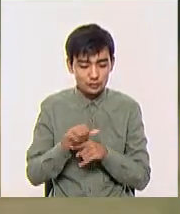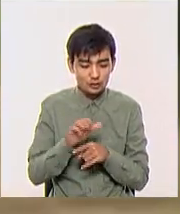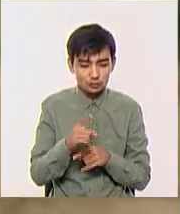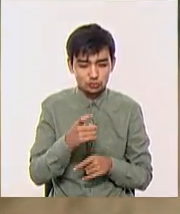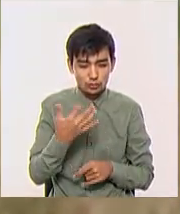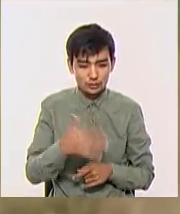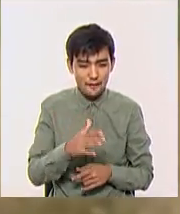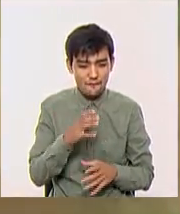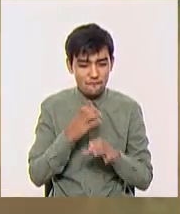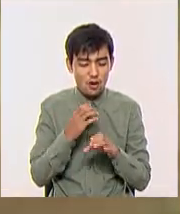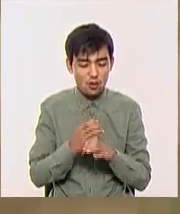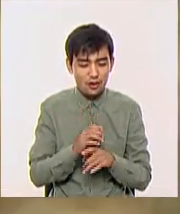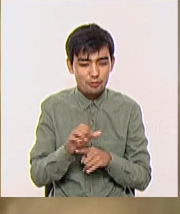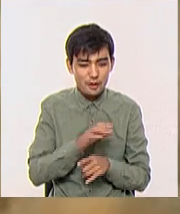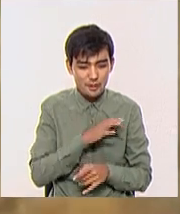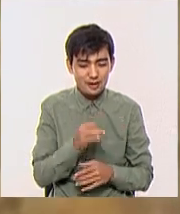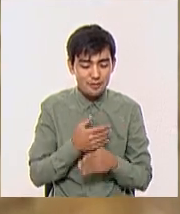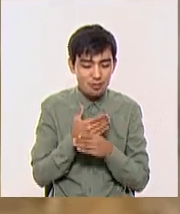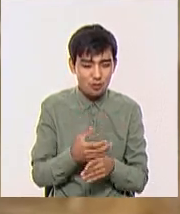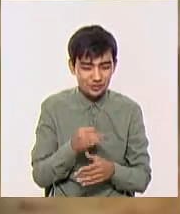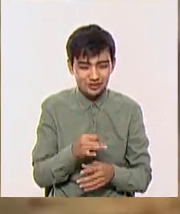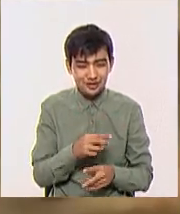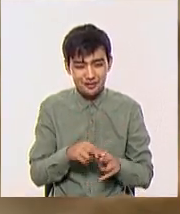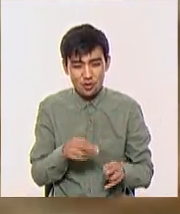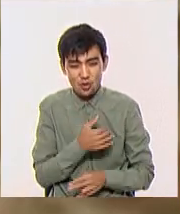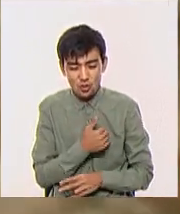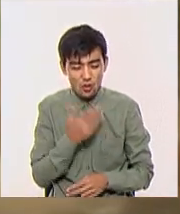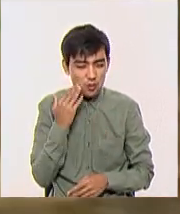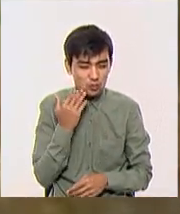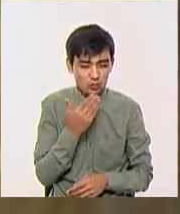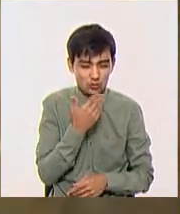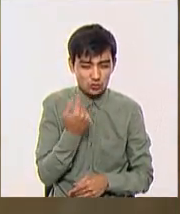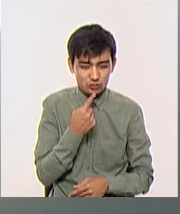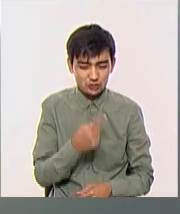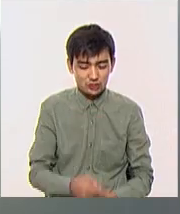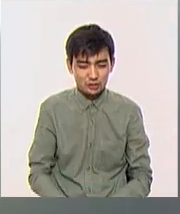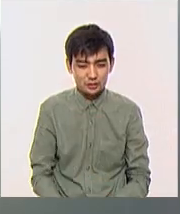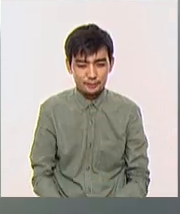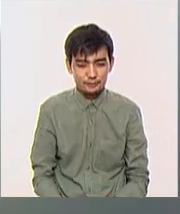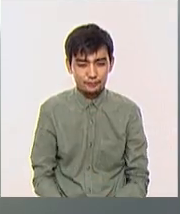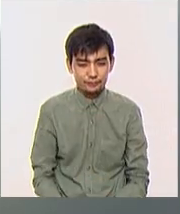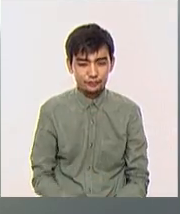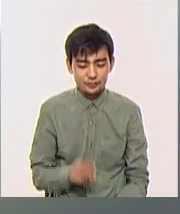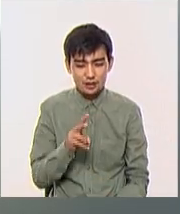150 вагонов. Но оказать помощь даже при большом желании не всегда легко, признаются активисты.